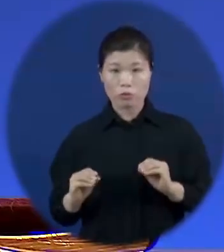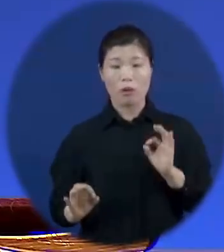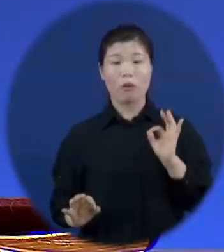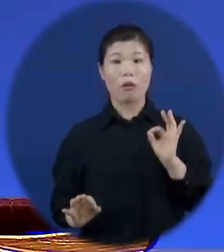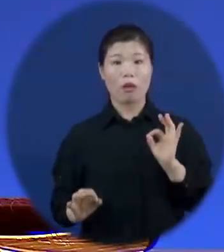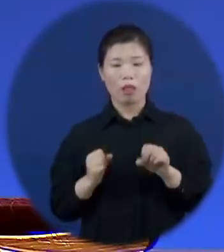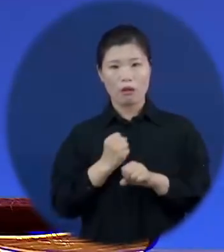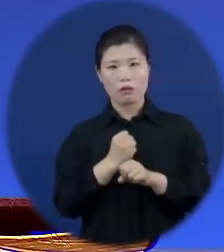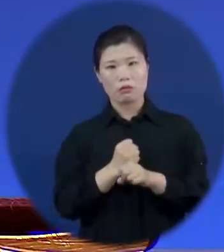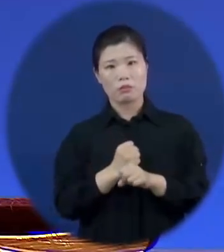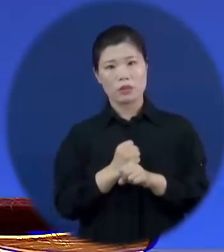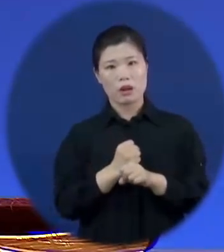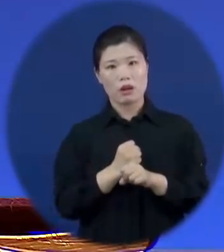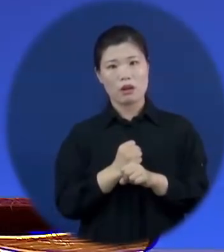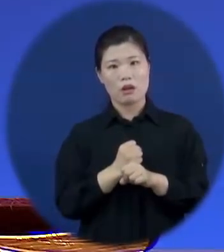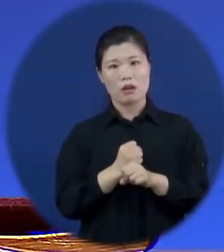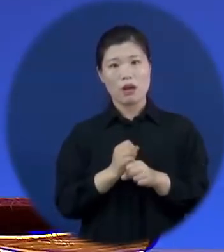멈추셨습니다.